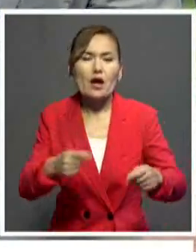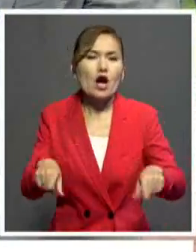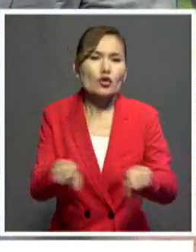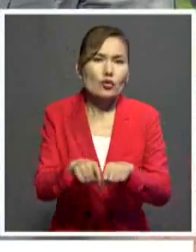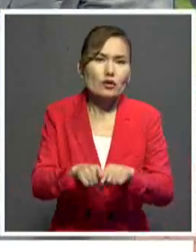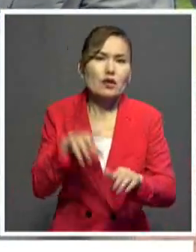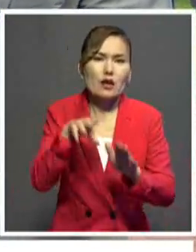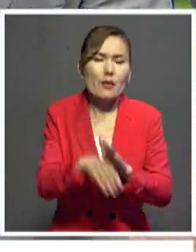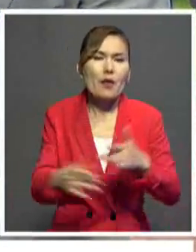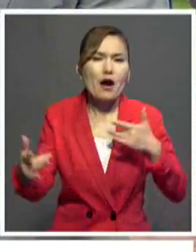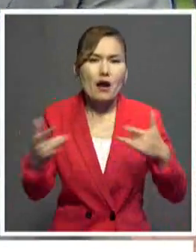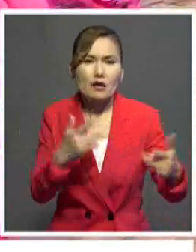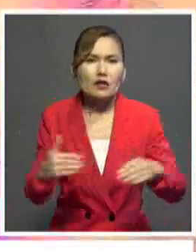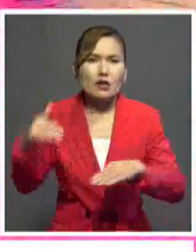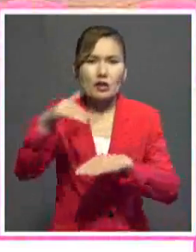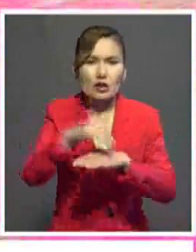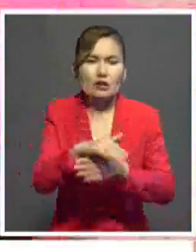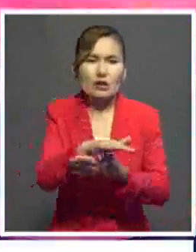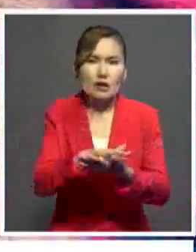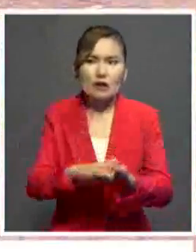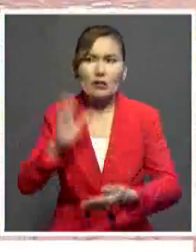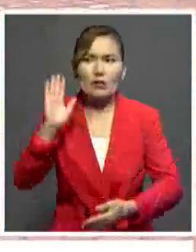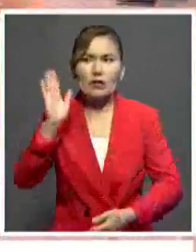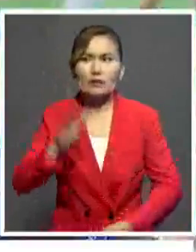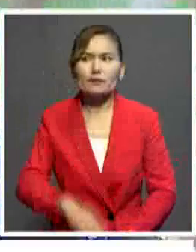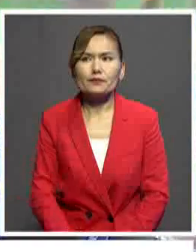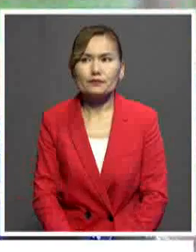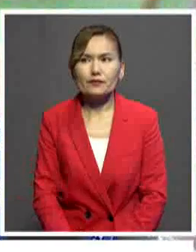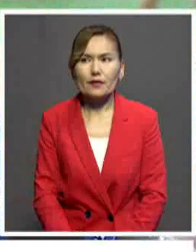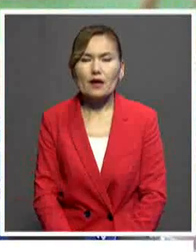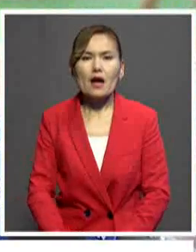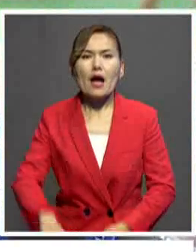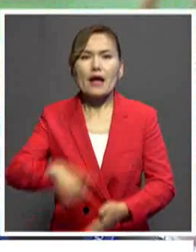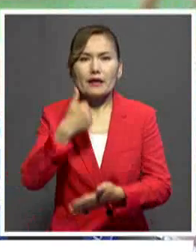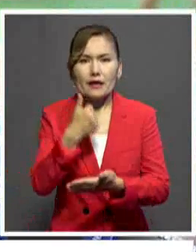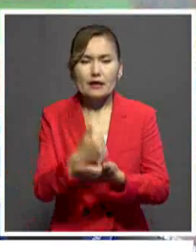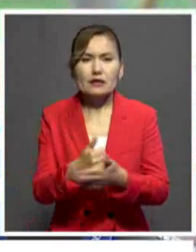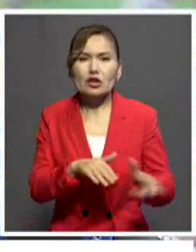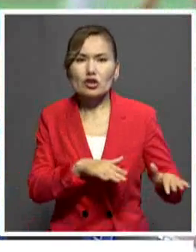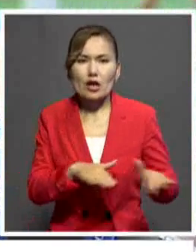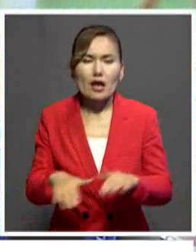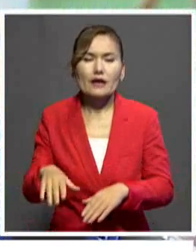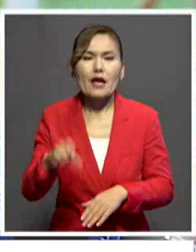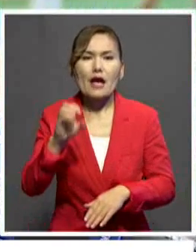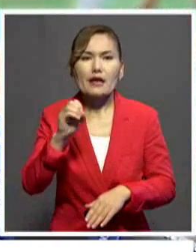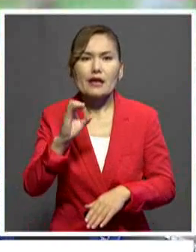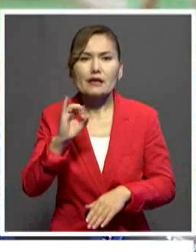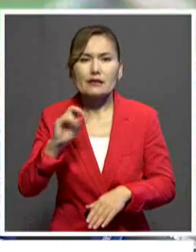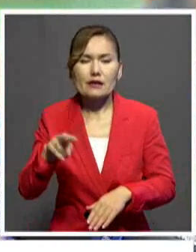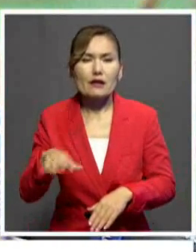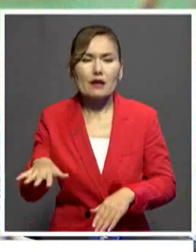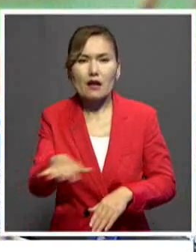концерті ұсынылады. Келем деушілерге есік ашық. Ең негізгі бүгінгі шара мынау Есілдің бойындағы